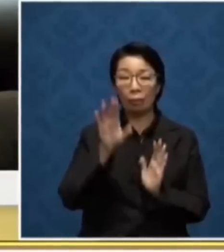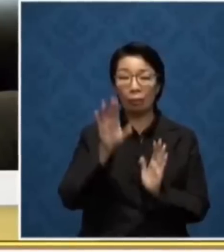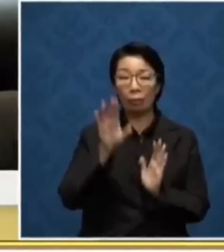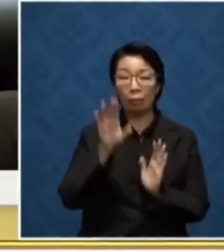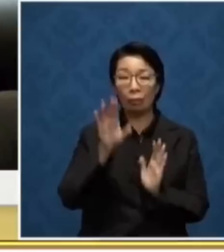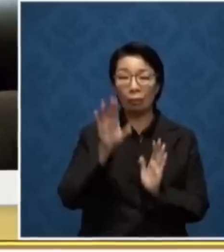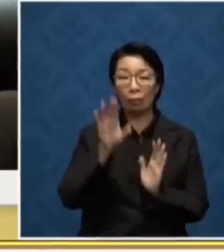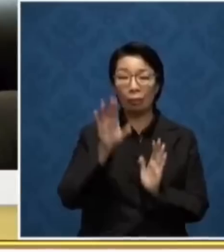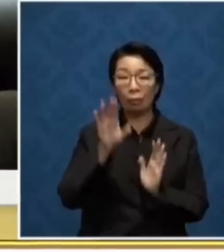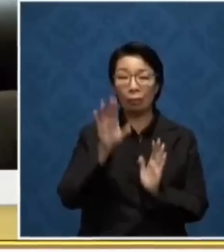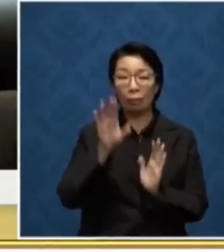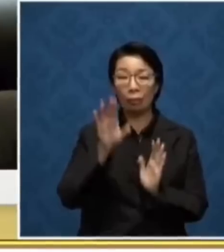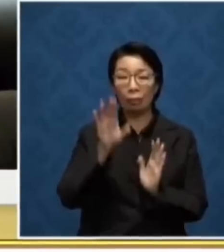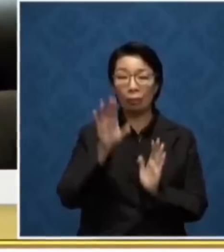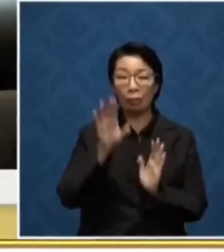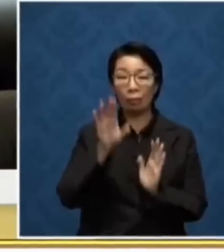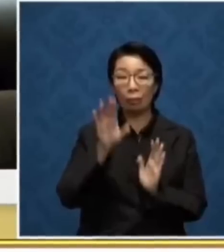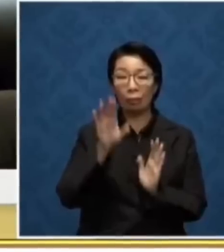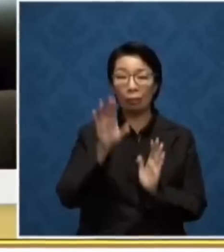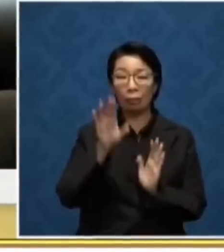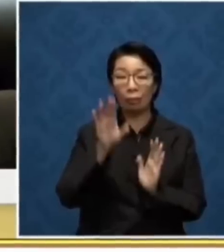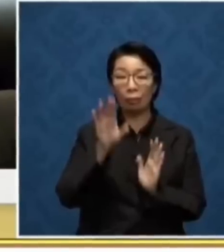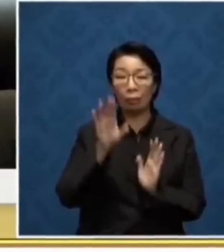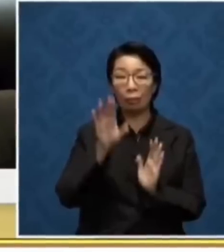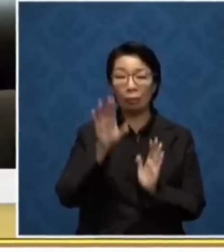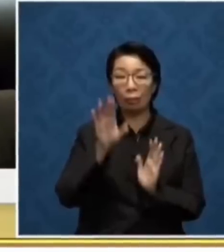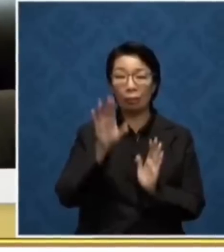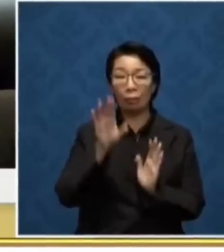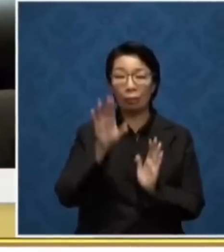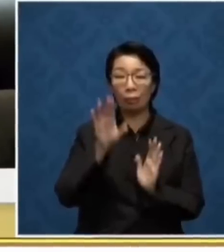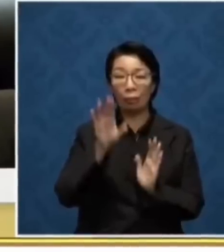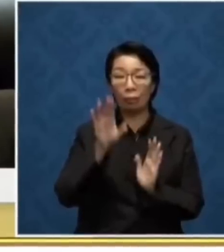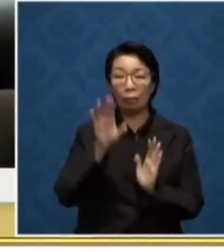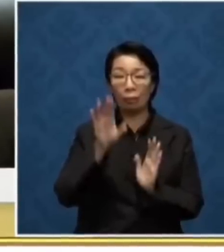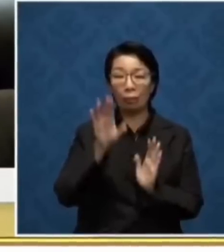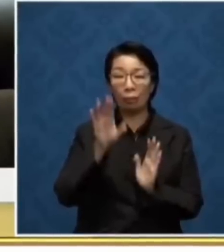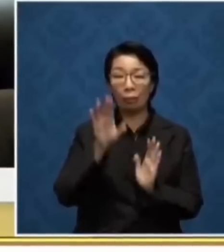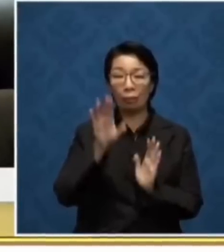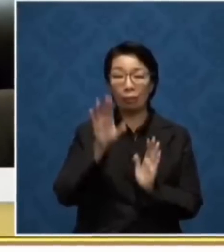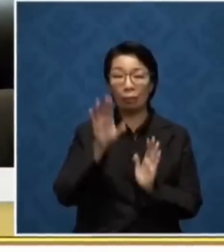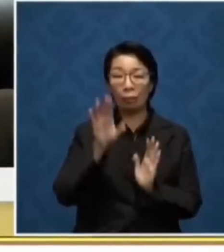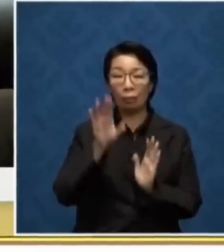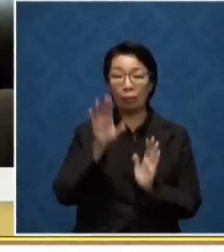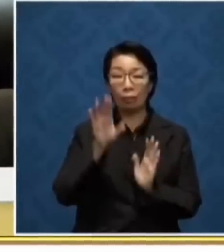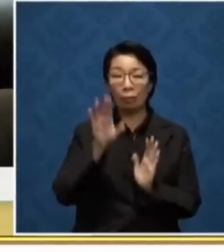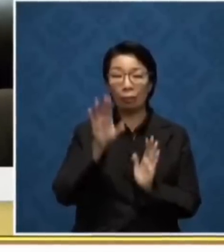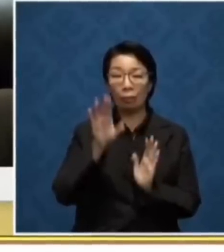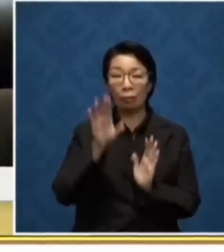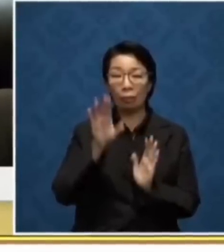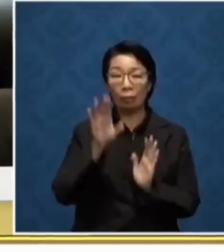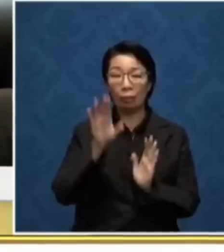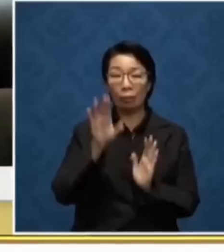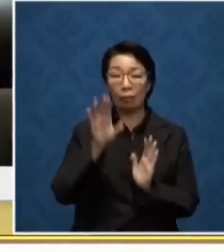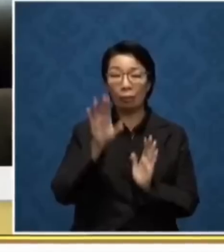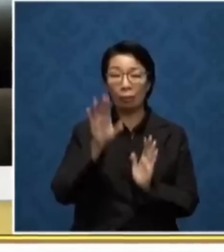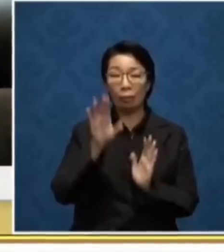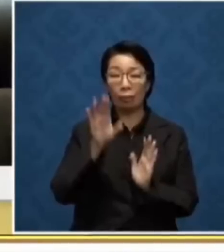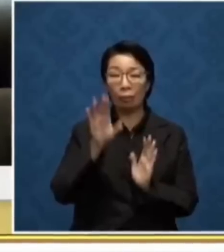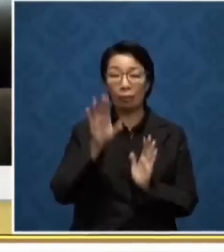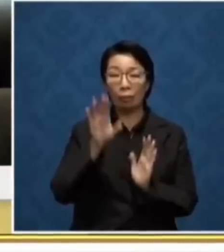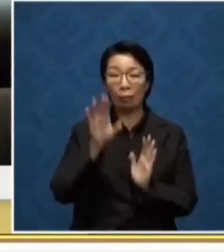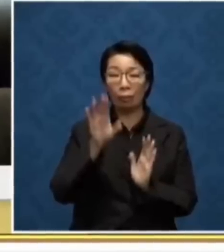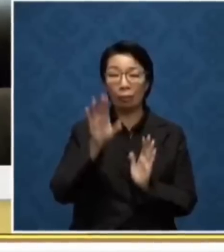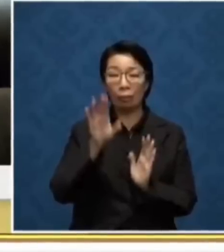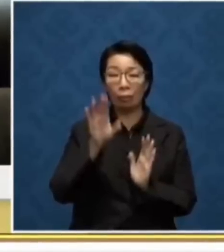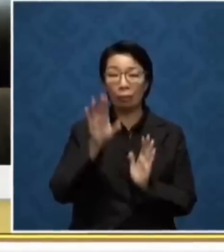นในพื้นที่ที่อยู่ณปัจจุบันนี้ดังนั้นดิฉันจึงขอให้ท่านช่วยพิจารณาอีกครั้งค่ะให้ยุ